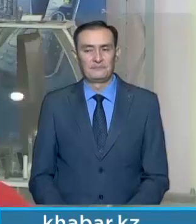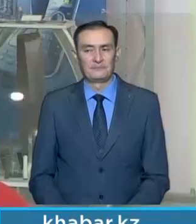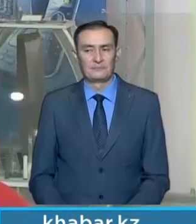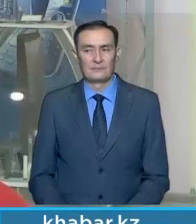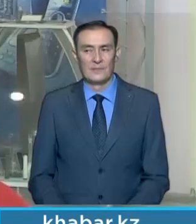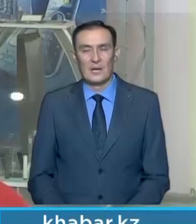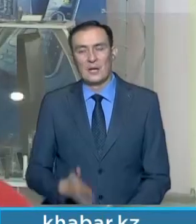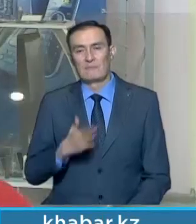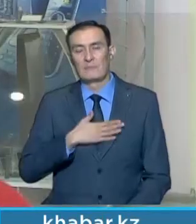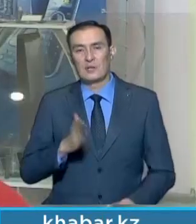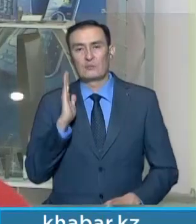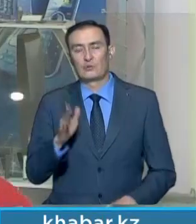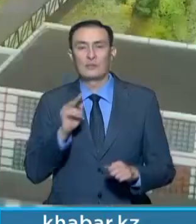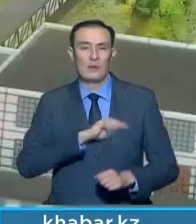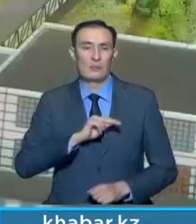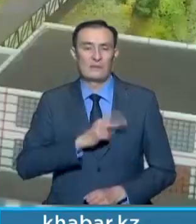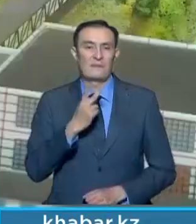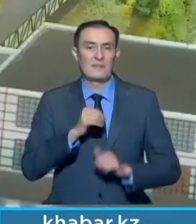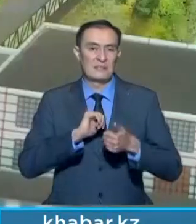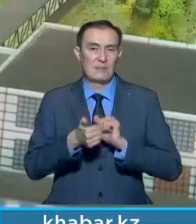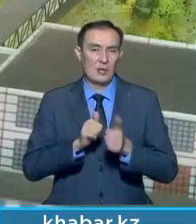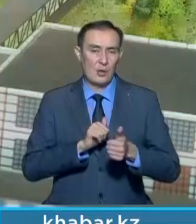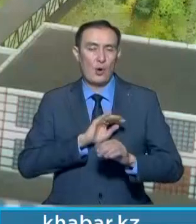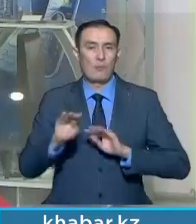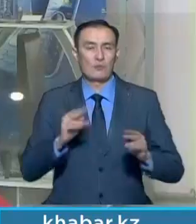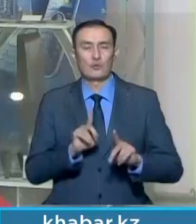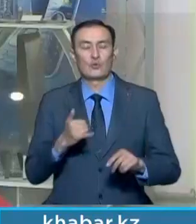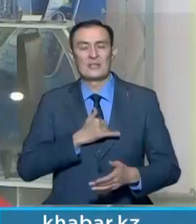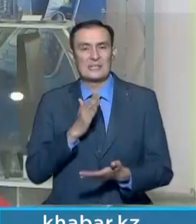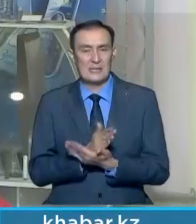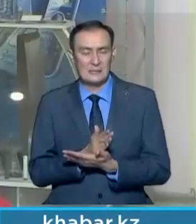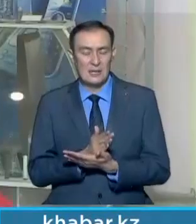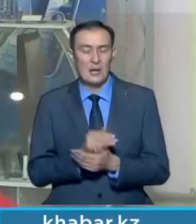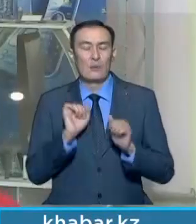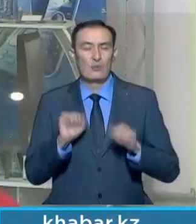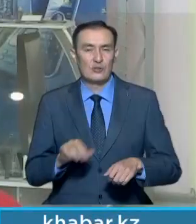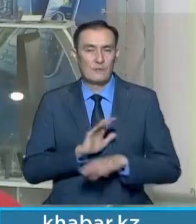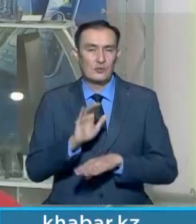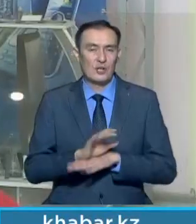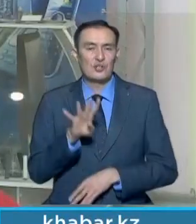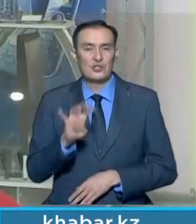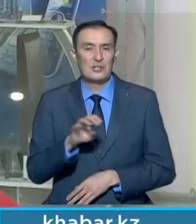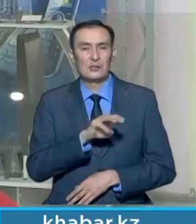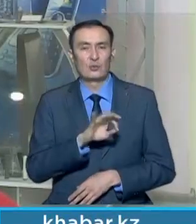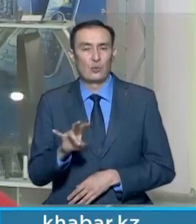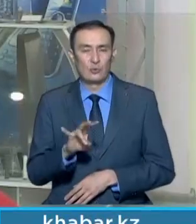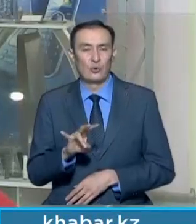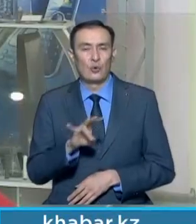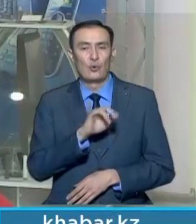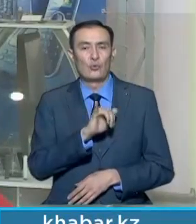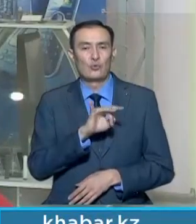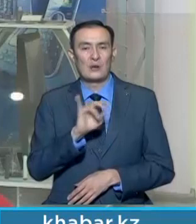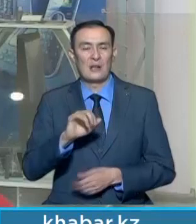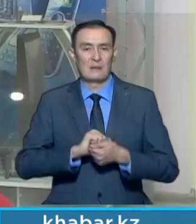То есть мы будем работать просто в две смены. То оборудование, которое установлено на участке, способно выпускать 400 тонн урана в